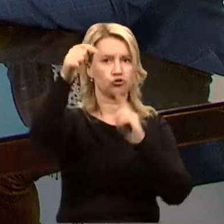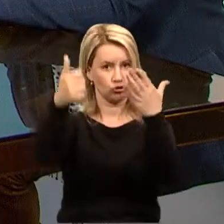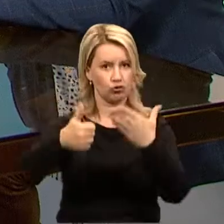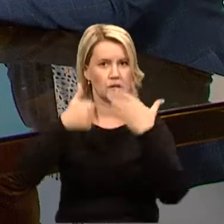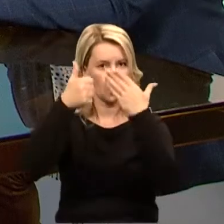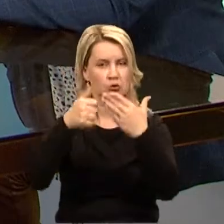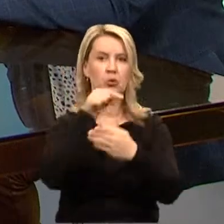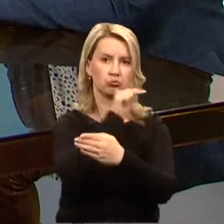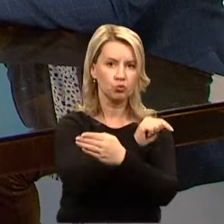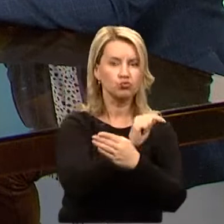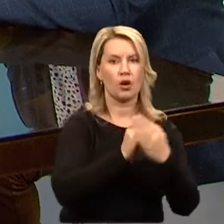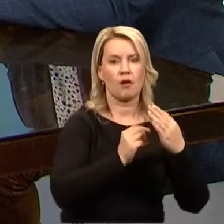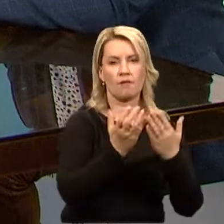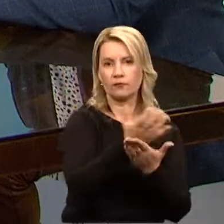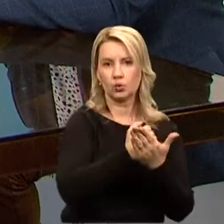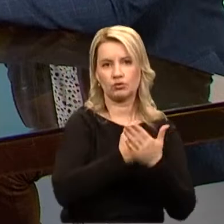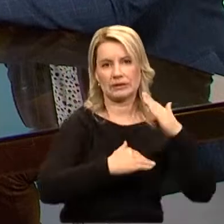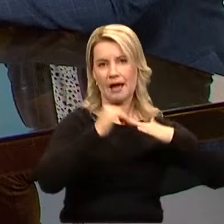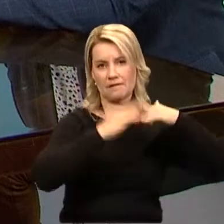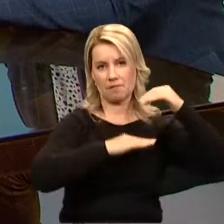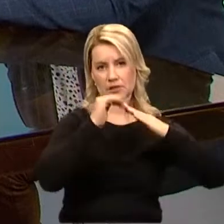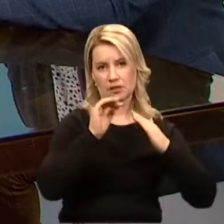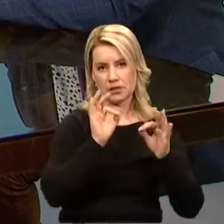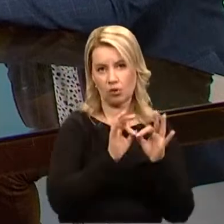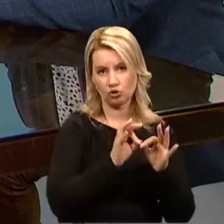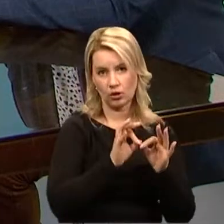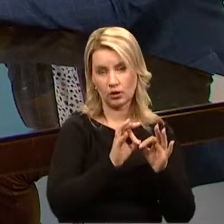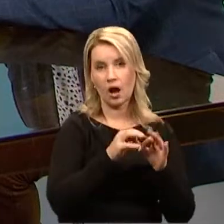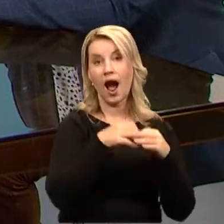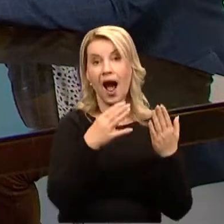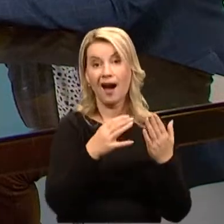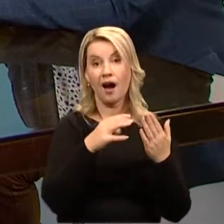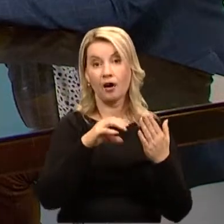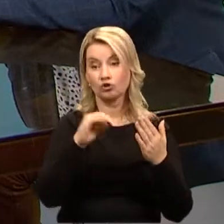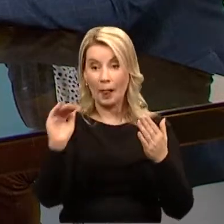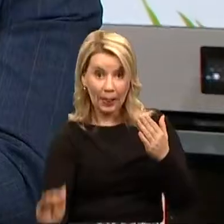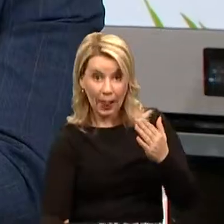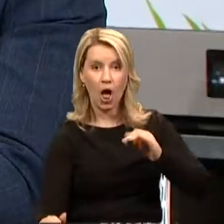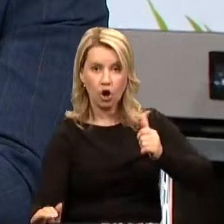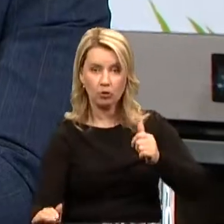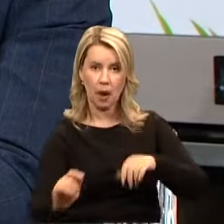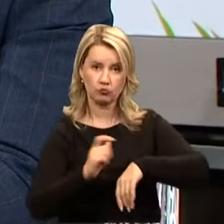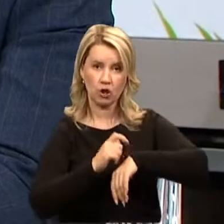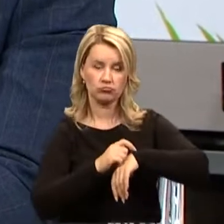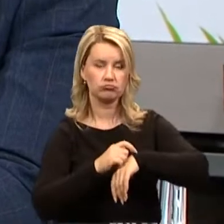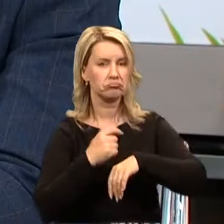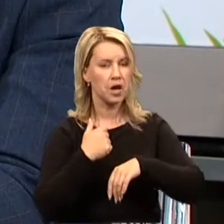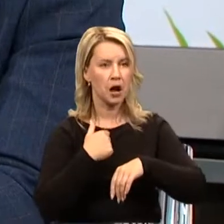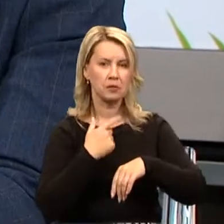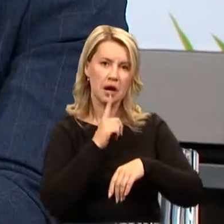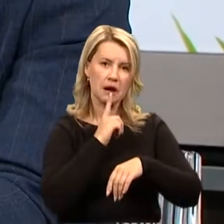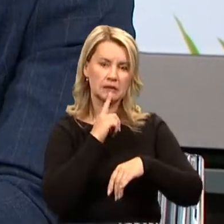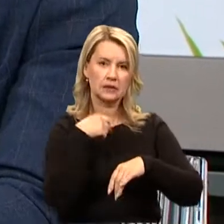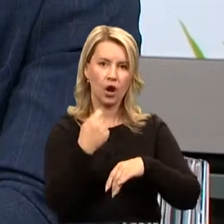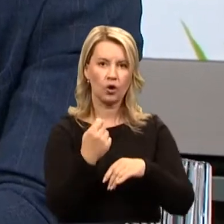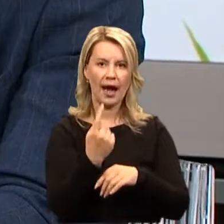stavební spoření. A pokud to bude cokoliv později, tak určitě bych volil investiční nástroje, investici do